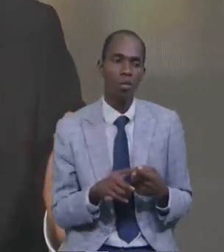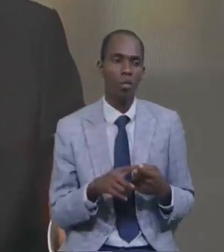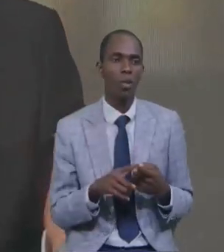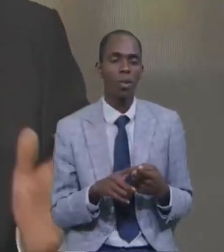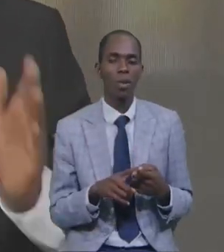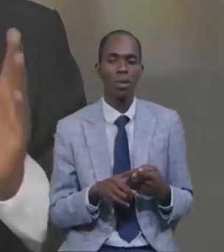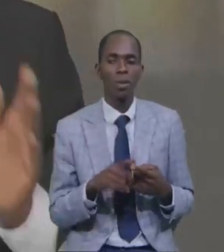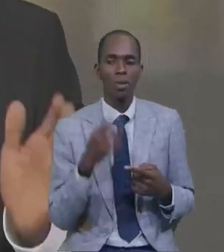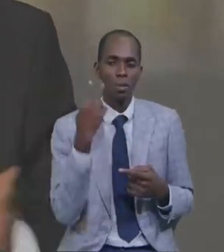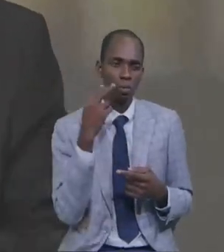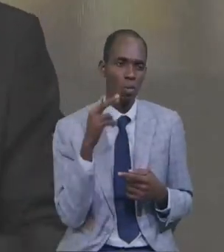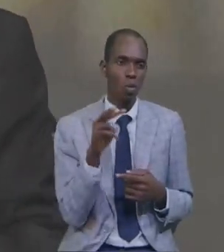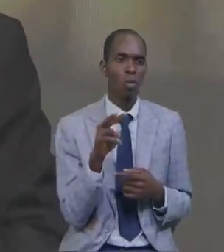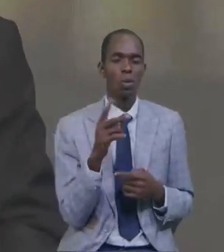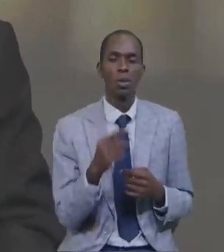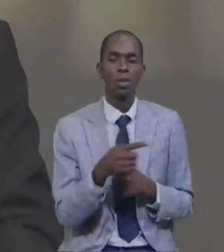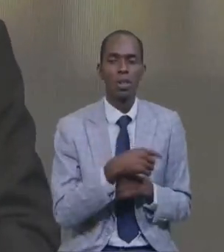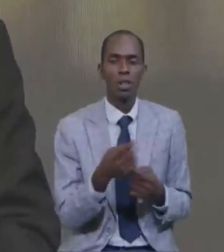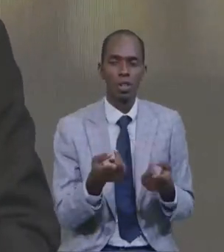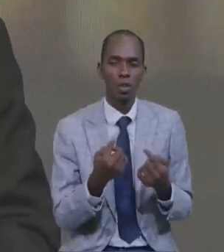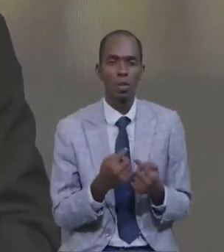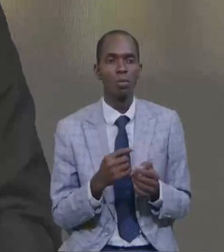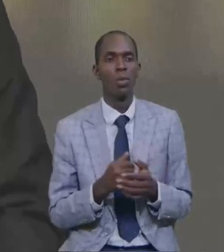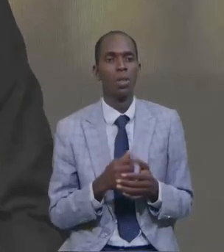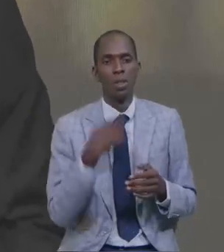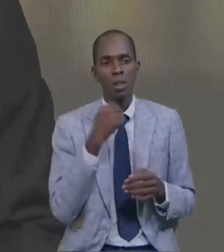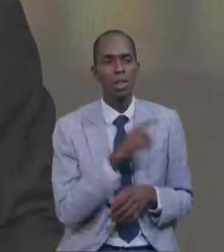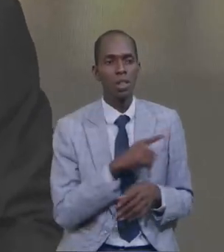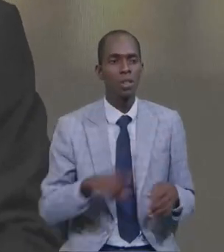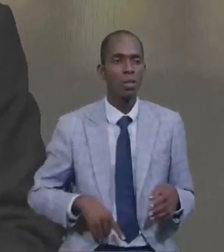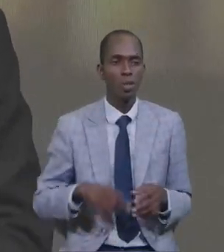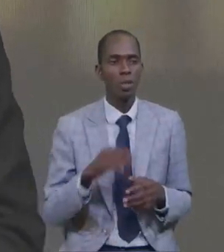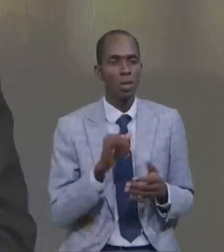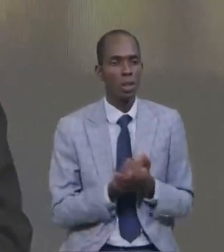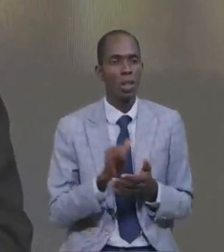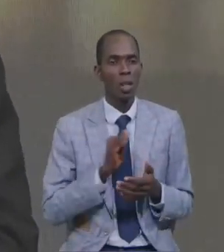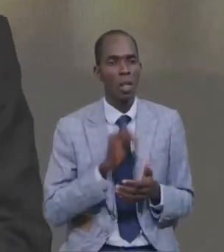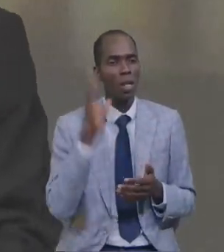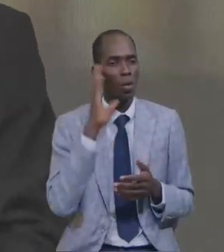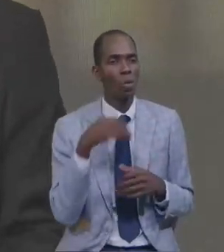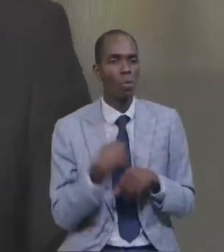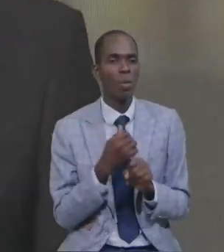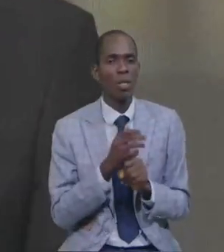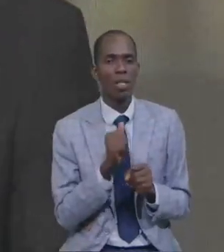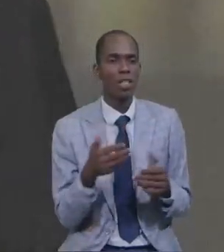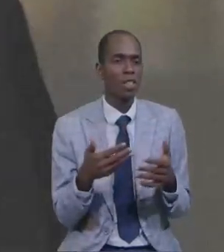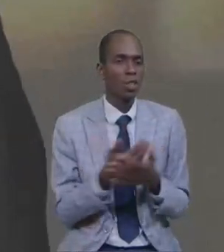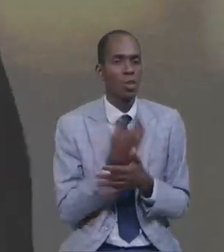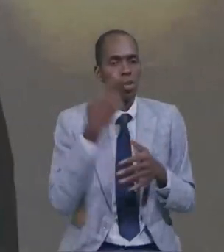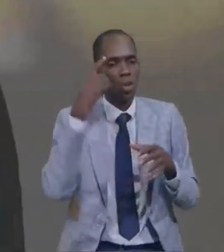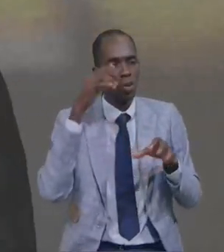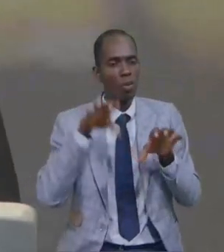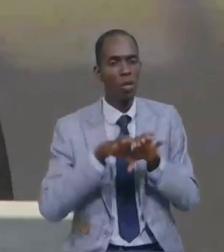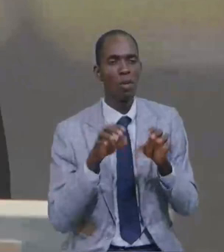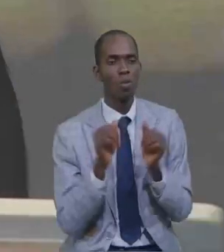où je ferai avec la maison d'Israël et la maison de Juda une alliance nouvelle. Et avec la maison de Juda. Et